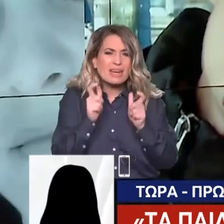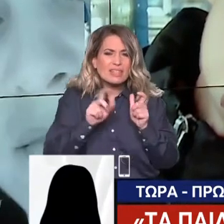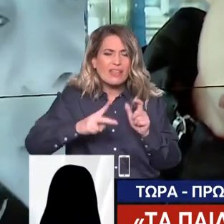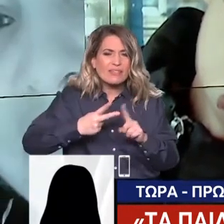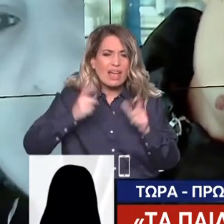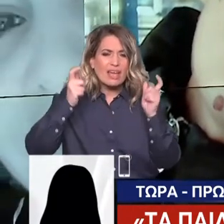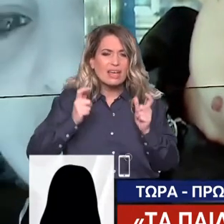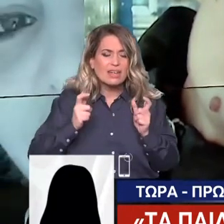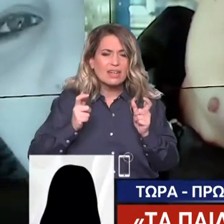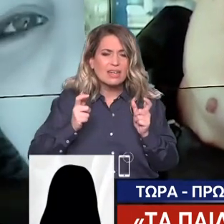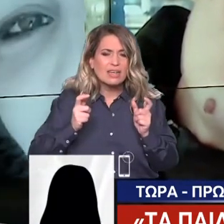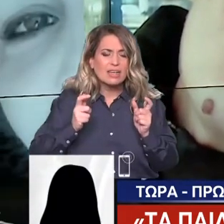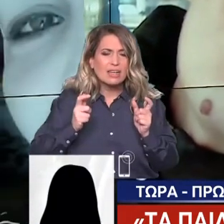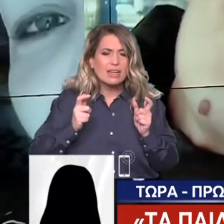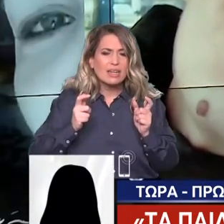παντρεύτηκε?